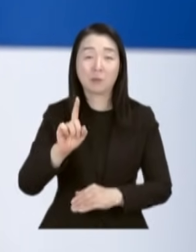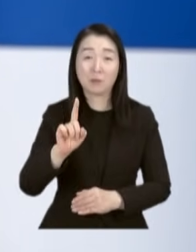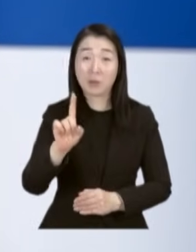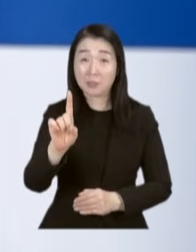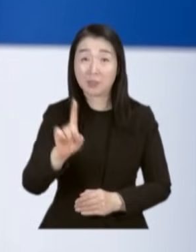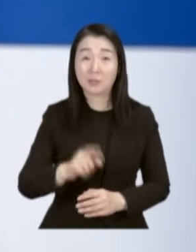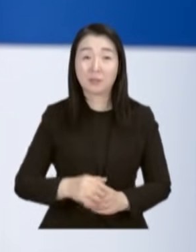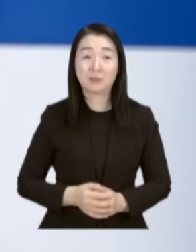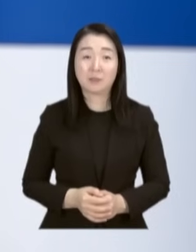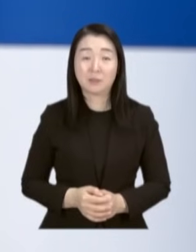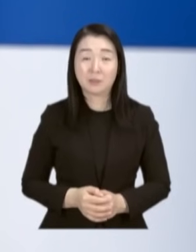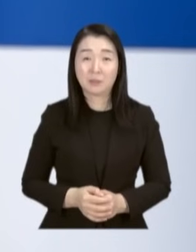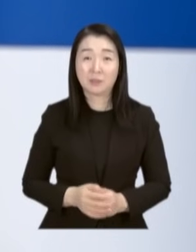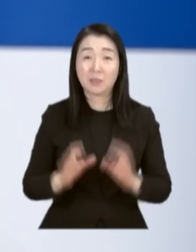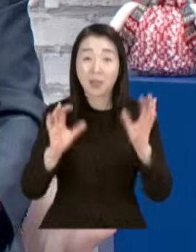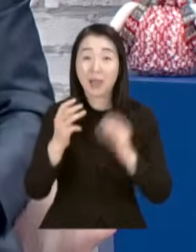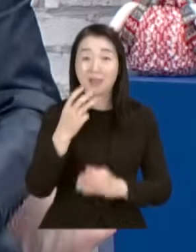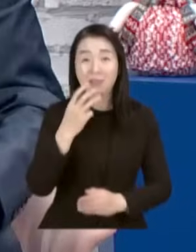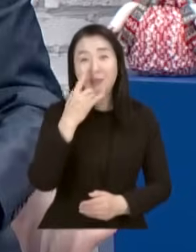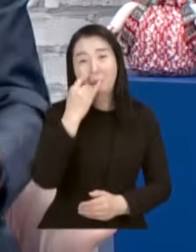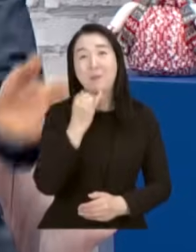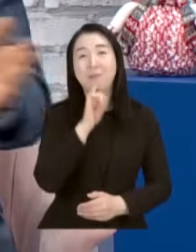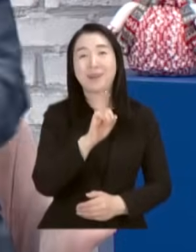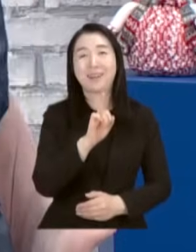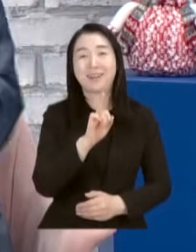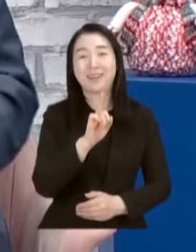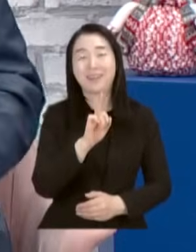한 가지 뭐예요? 새 아이 엄마라.